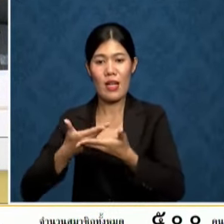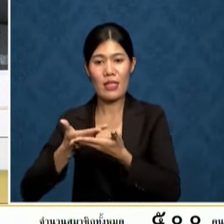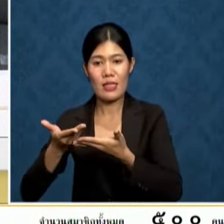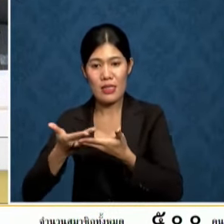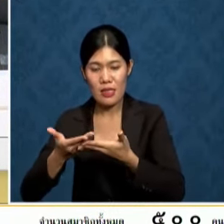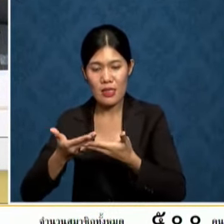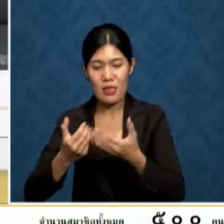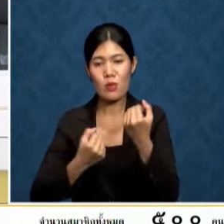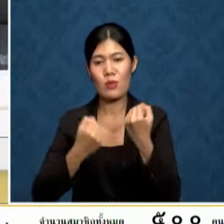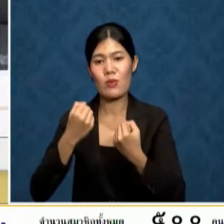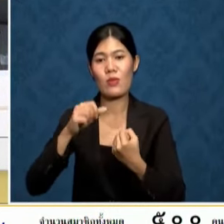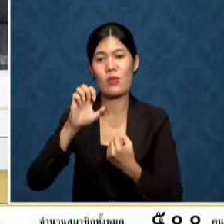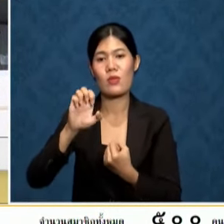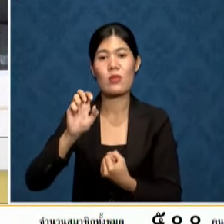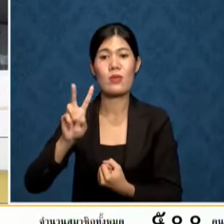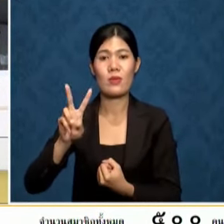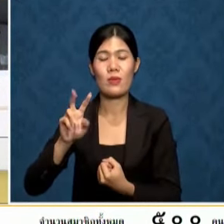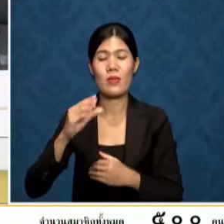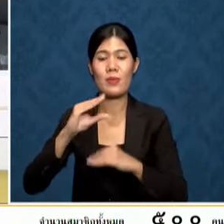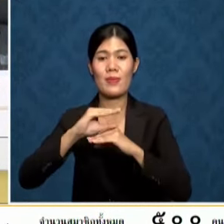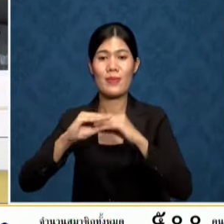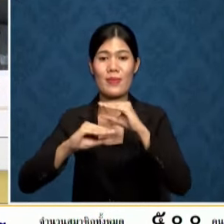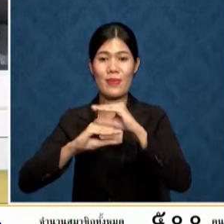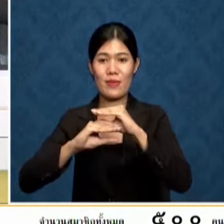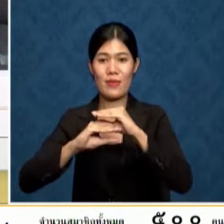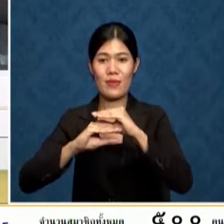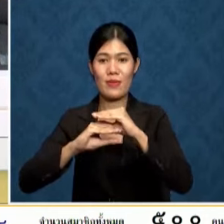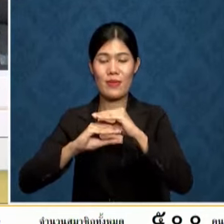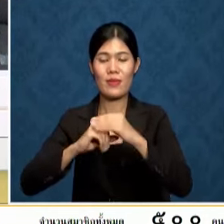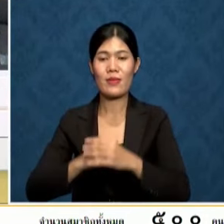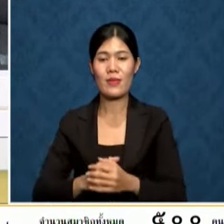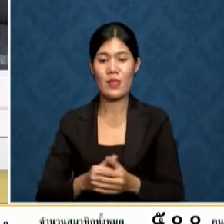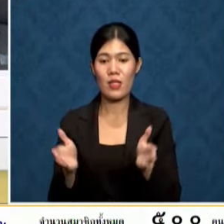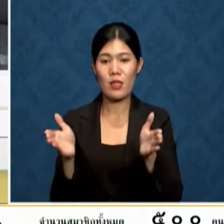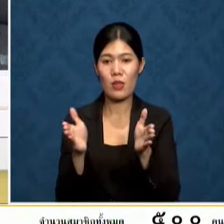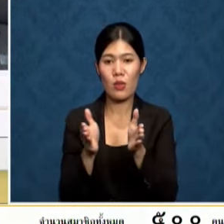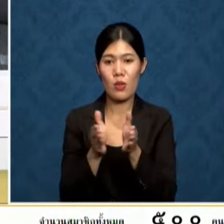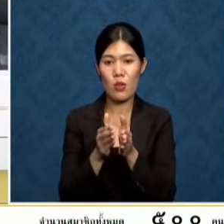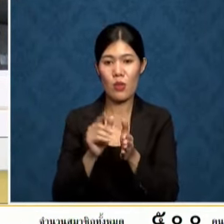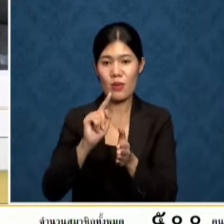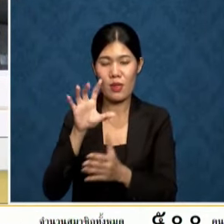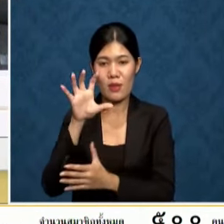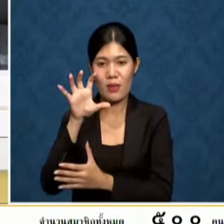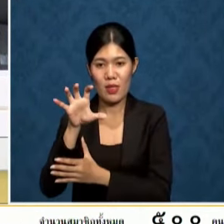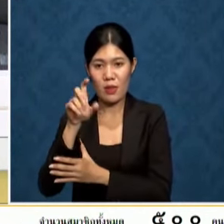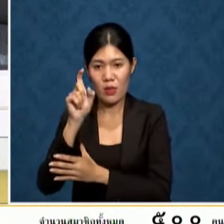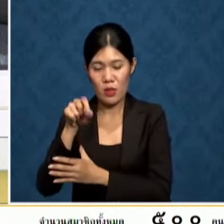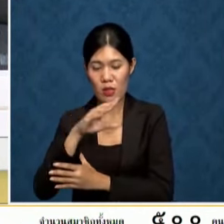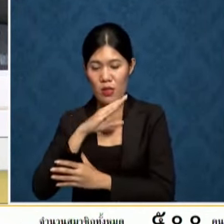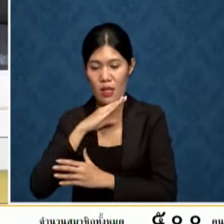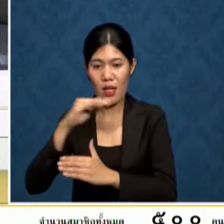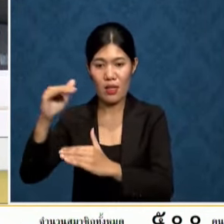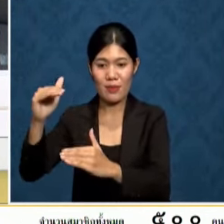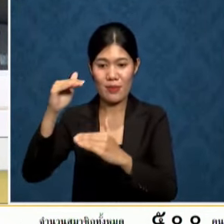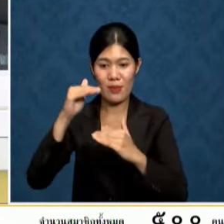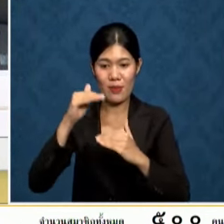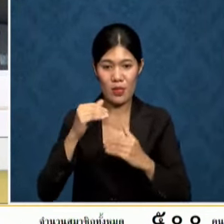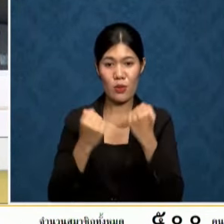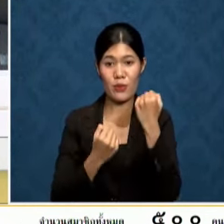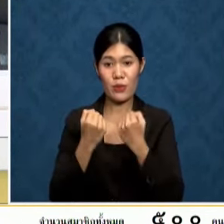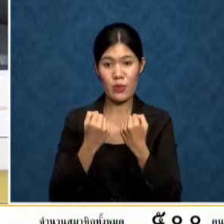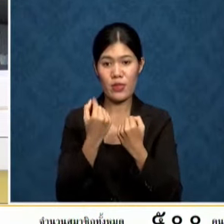ด้วยโครงการที่เป็นเอ่อกลไกที่ผูกเข้าไปคือบังคับว่าในกรณีที่นำเข้ามาในวันนี้ 1